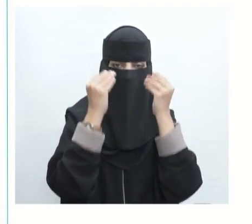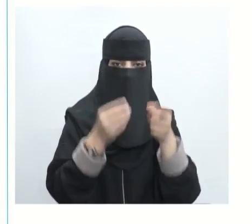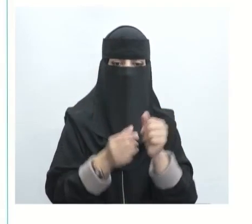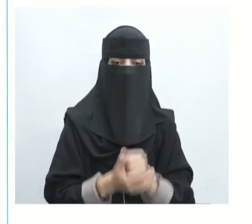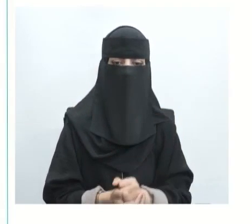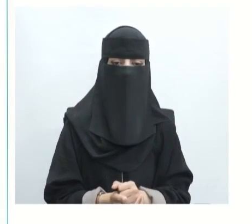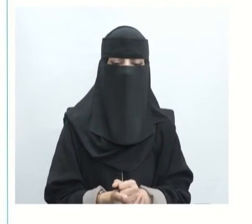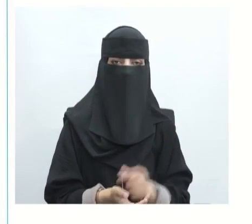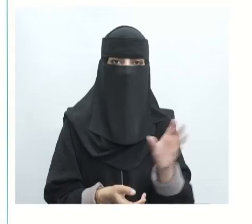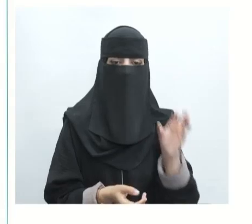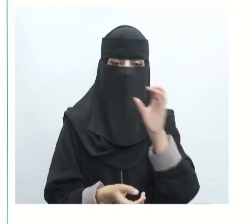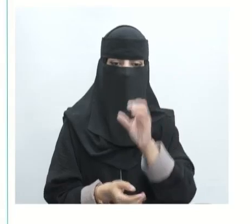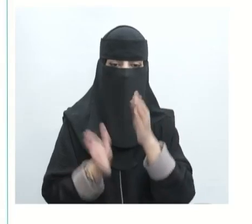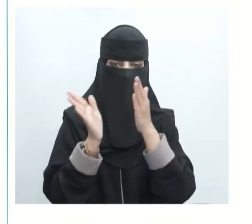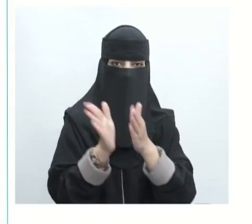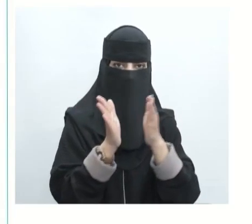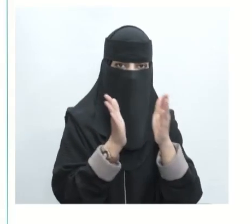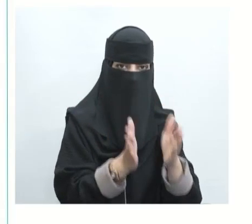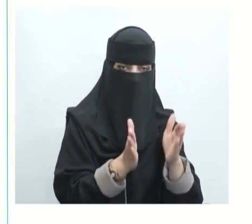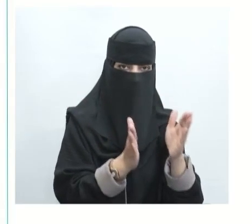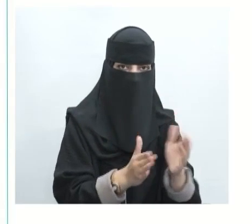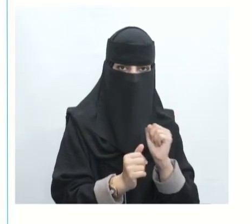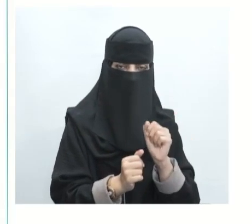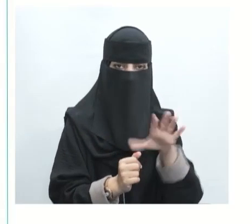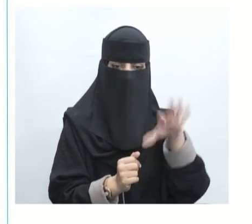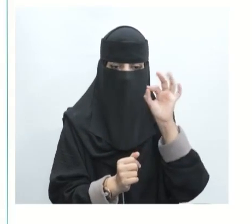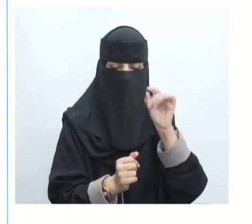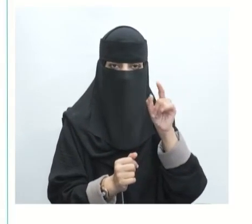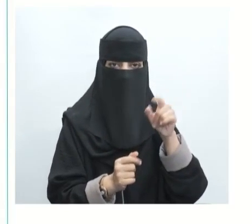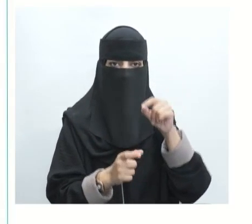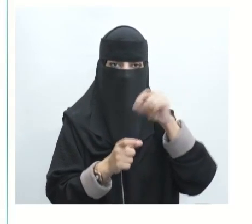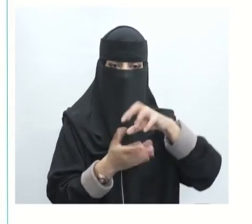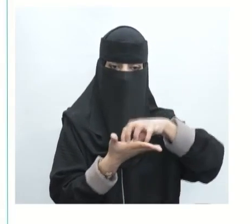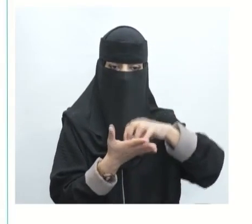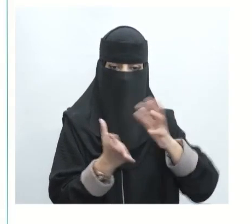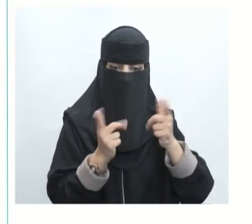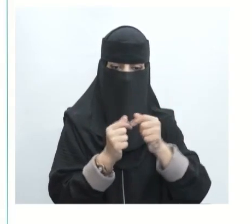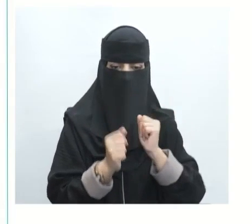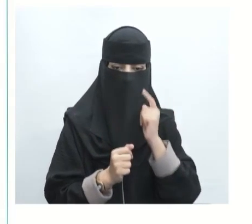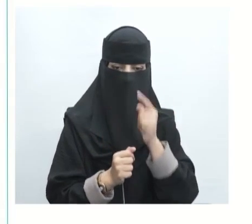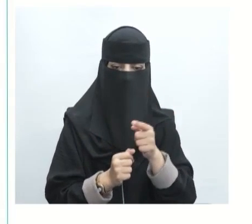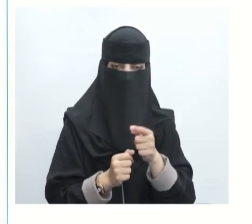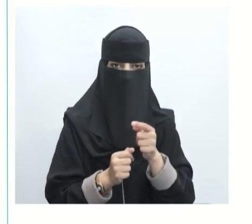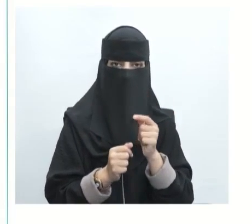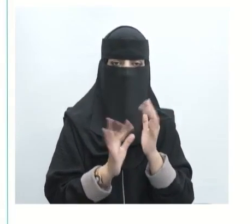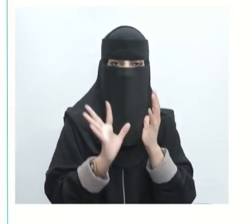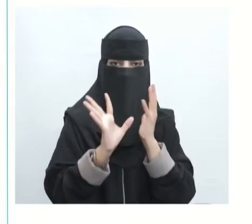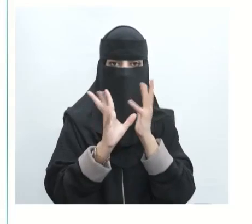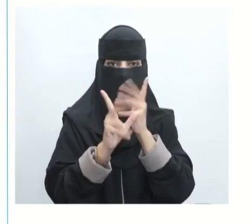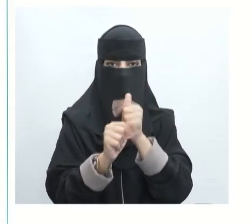نقول أضع أركان الاستثناء في مكانها المناسب. اصطف الجنود في المعسكر